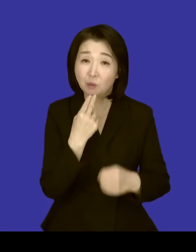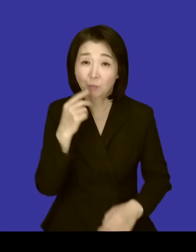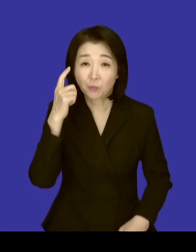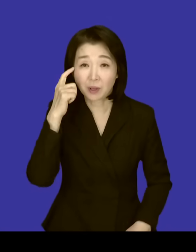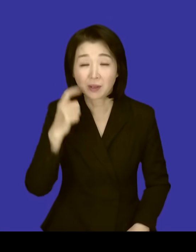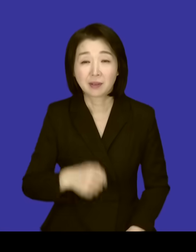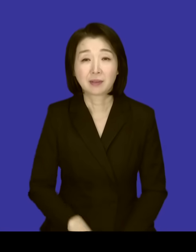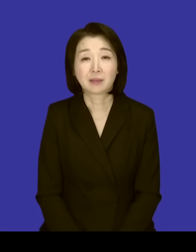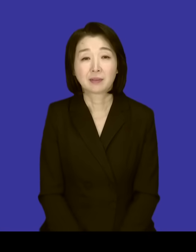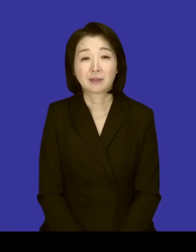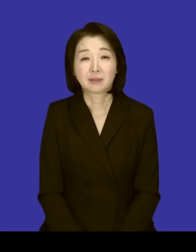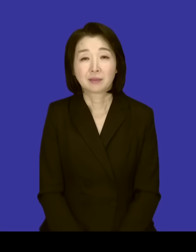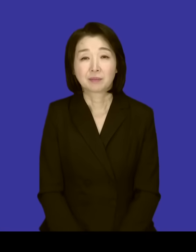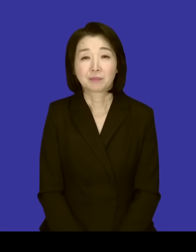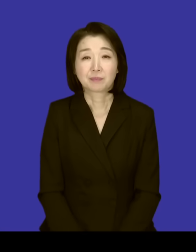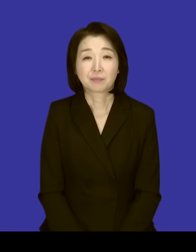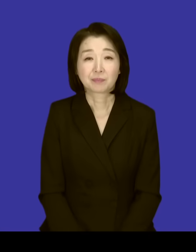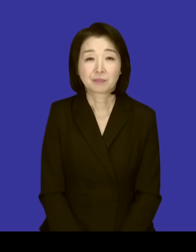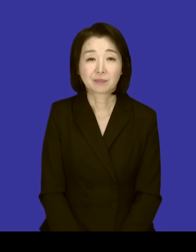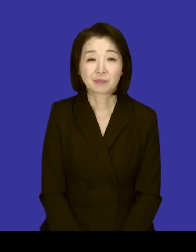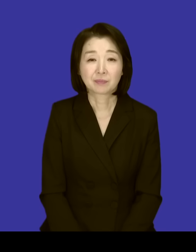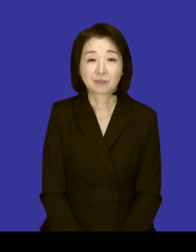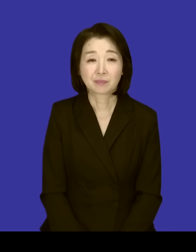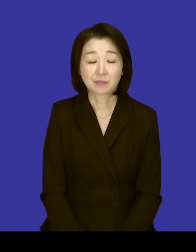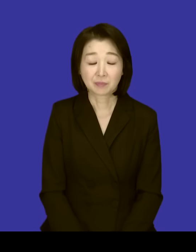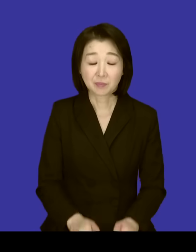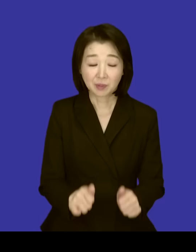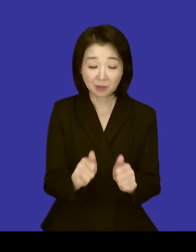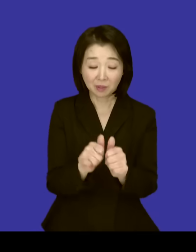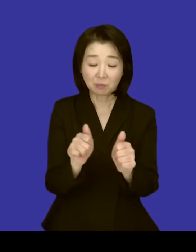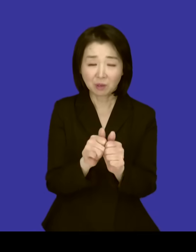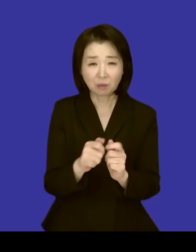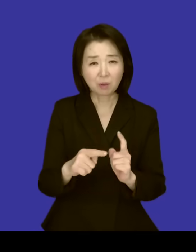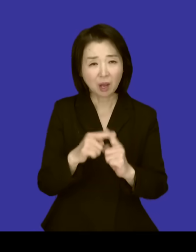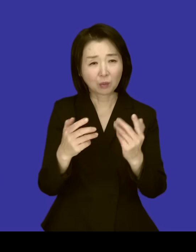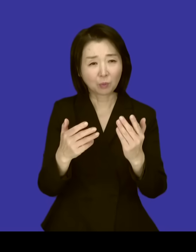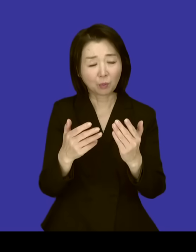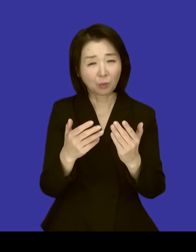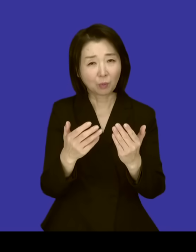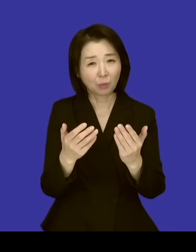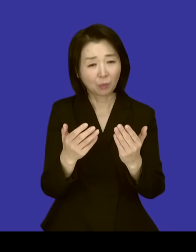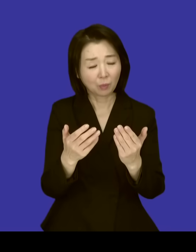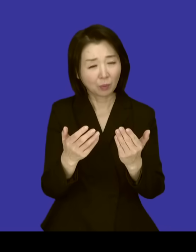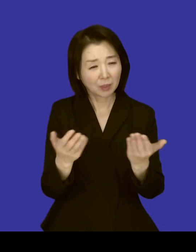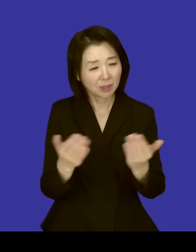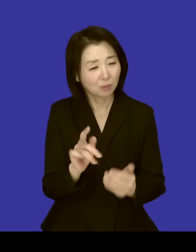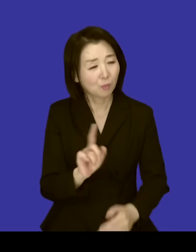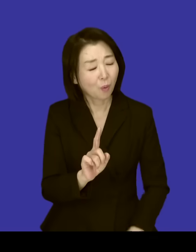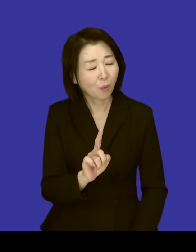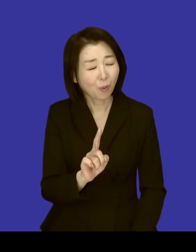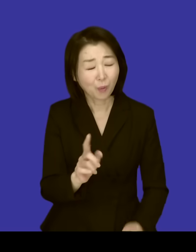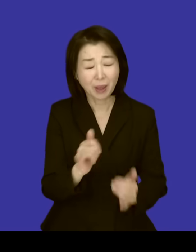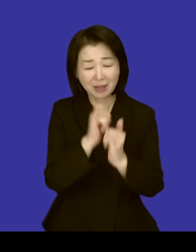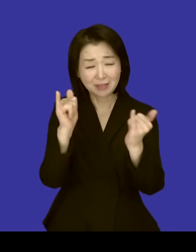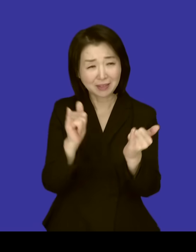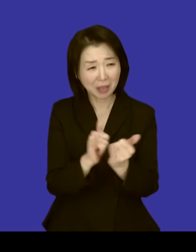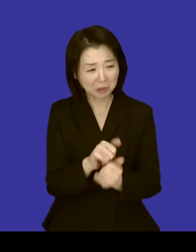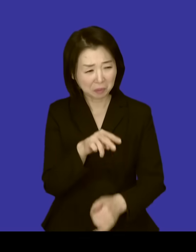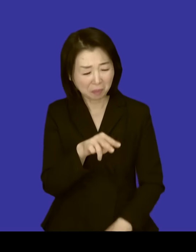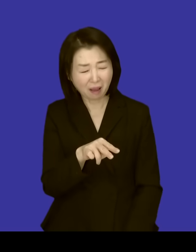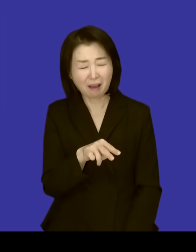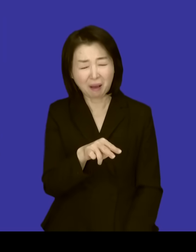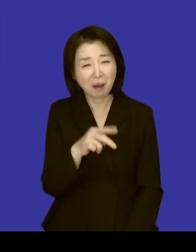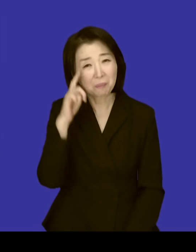있을까요? 아무래도 아직 뭐 남자가 무슨 간호사를 해라는 좀 사회적 인식의 한계도 있을 거고